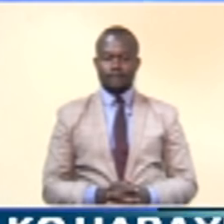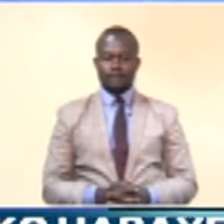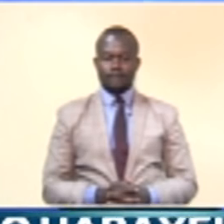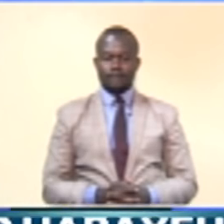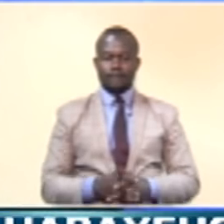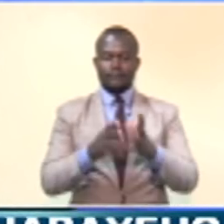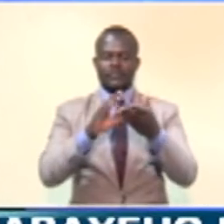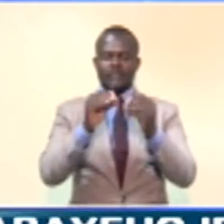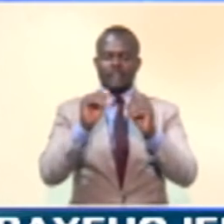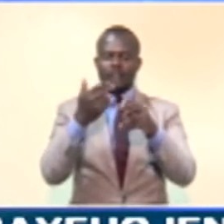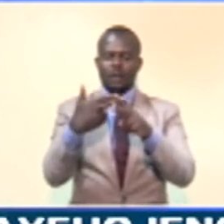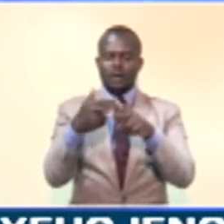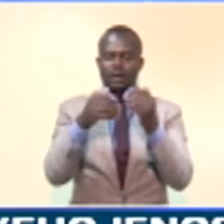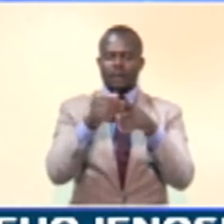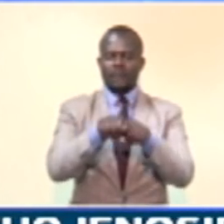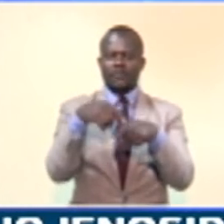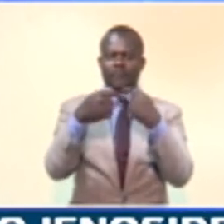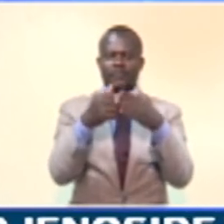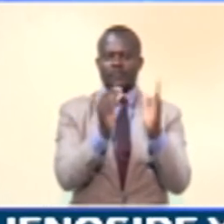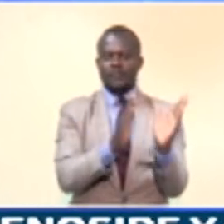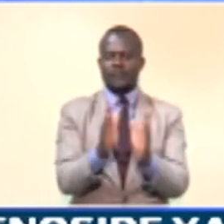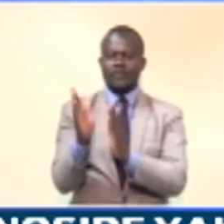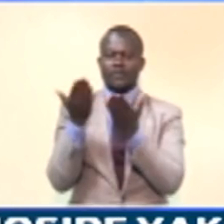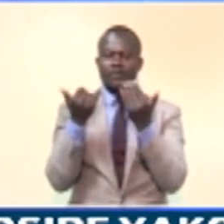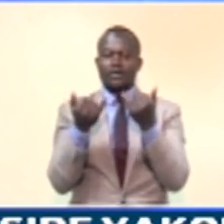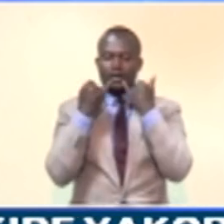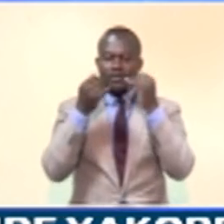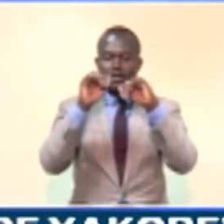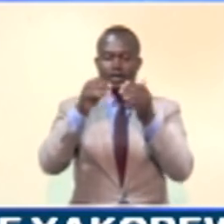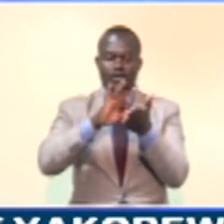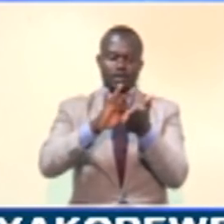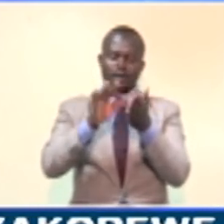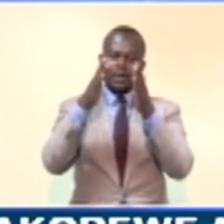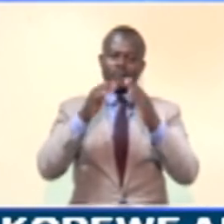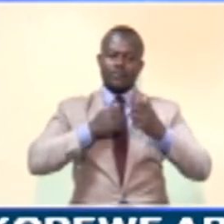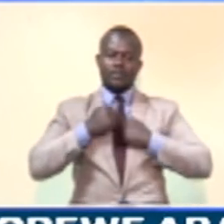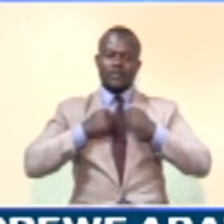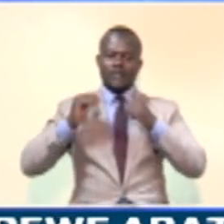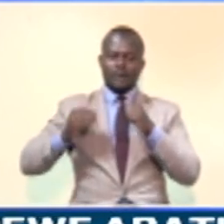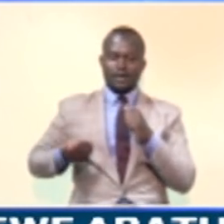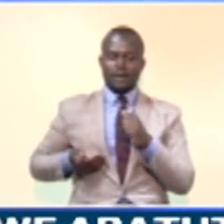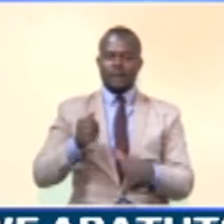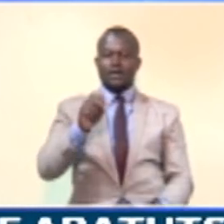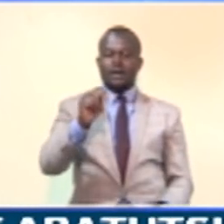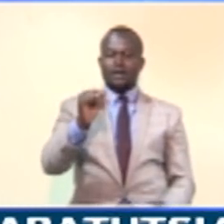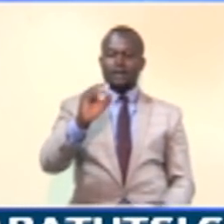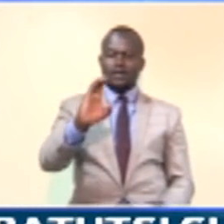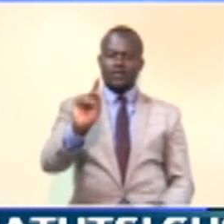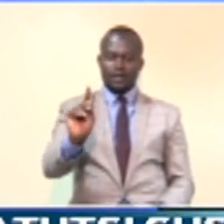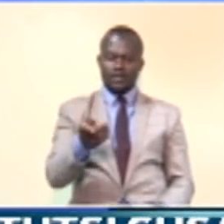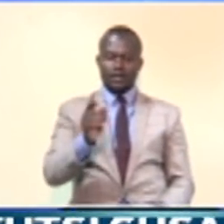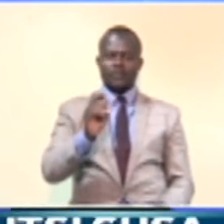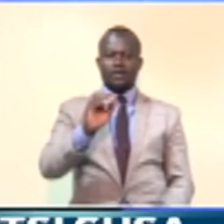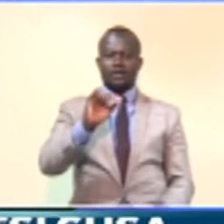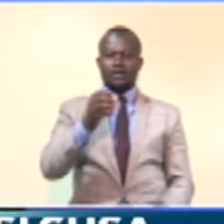Ntabwo iyi nkuru iraboneka nayo baracyayitunganya, reka ahubwo tubabwire ko umwanditsi w'umunyarwandakazi Anike Kayitesi